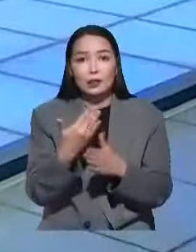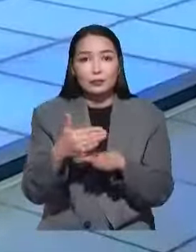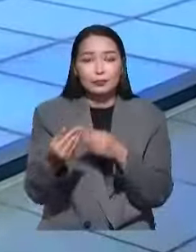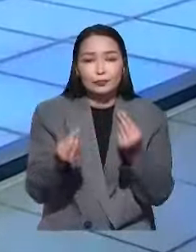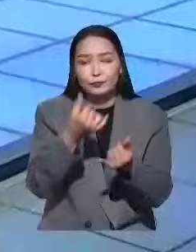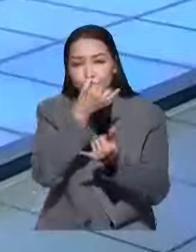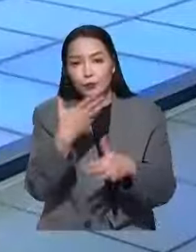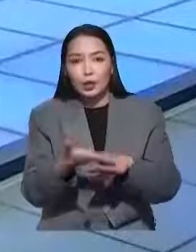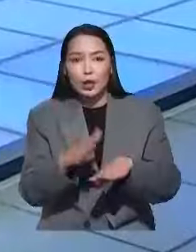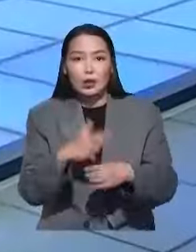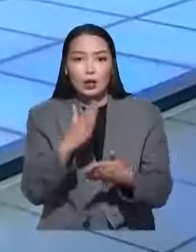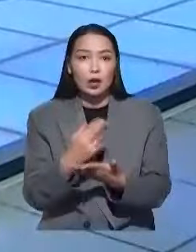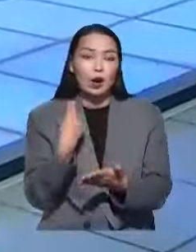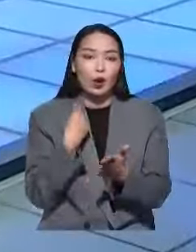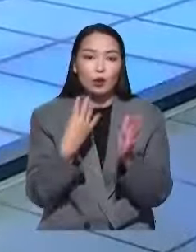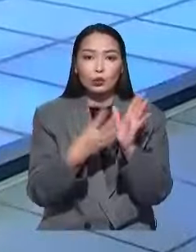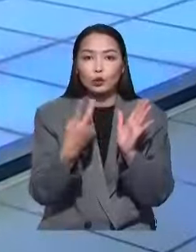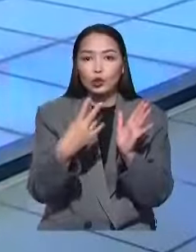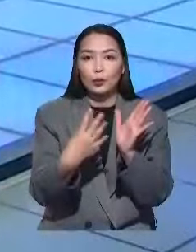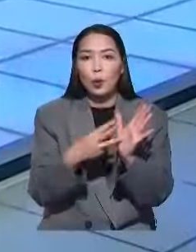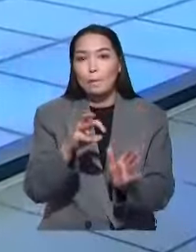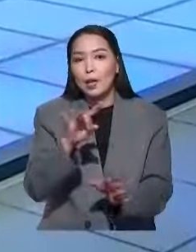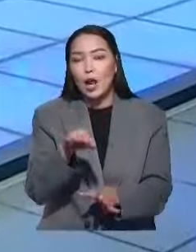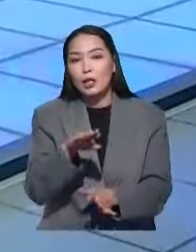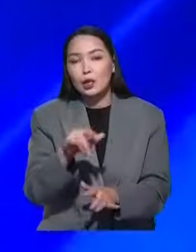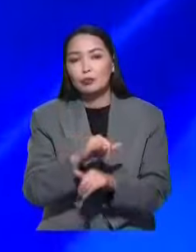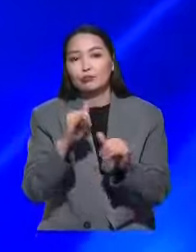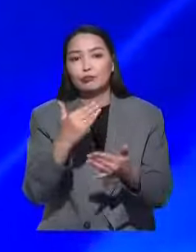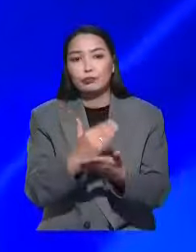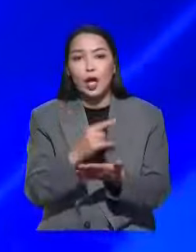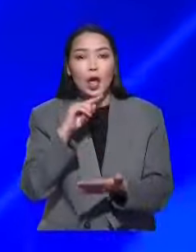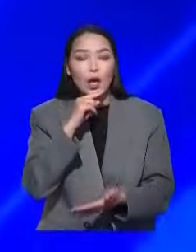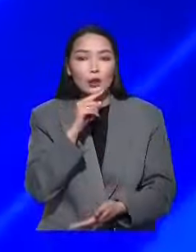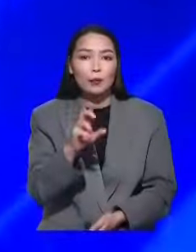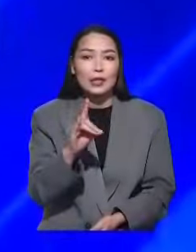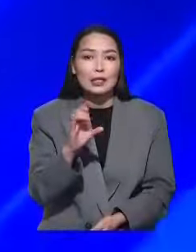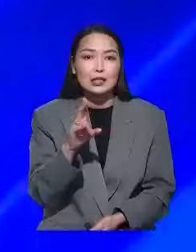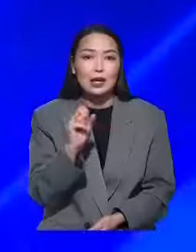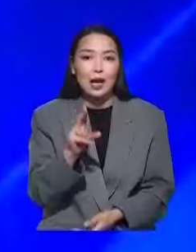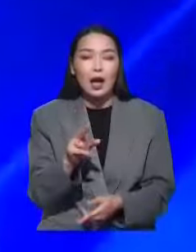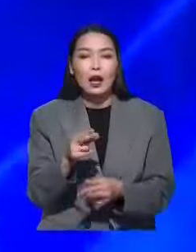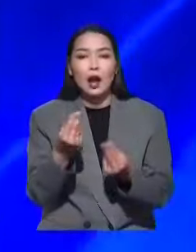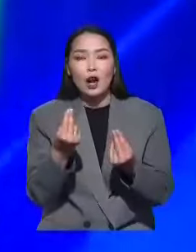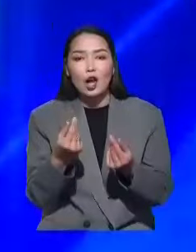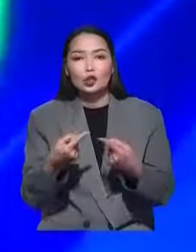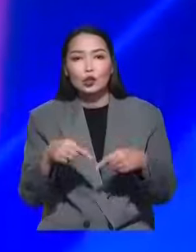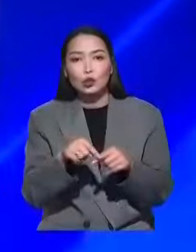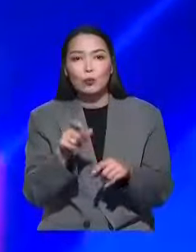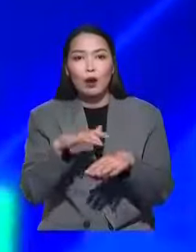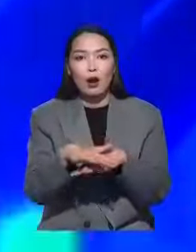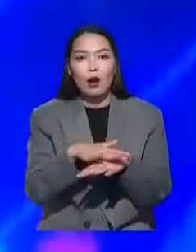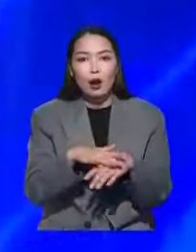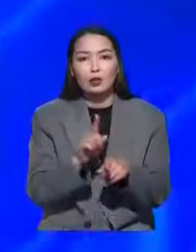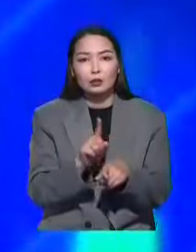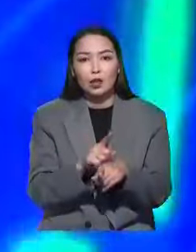жүргендер көп. Олардың қарызы 929 миллиард теңгеден асқан. Экономист Бауыржан Ысқақ қаржы ұйымдары халыққа тұтынушылық кредитті